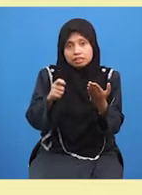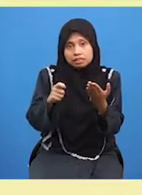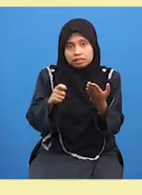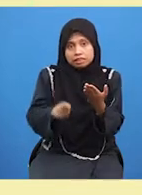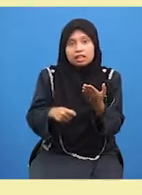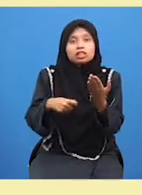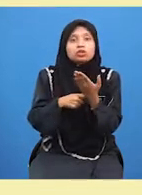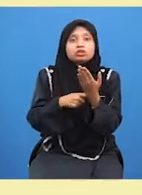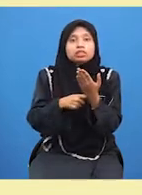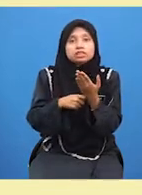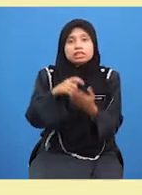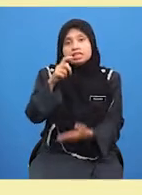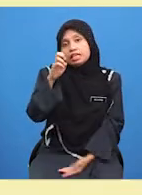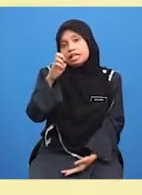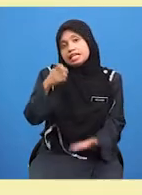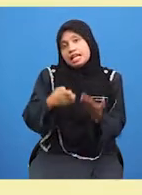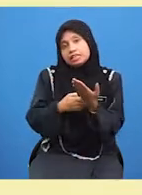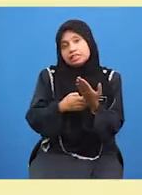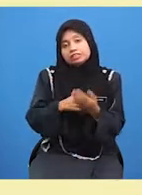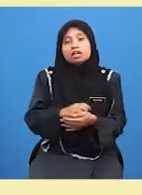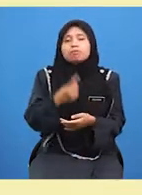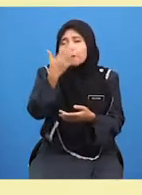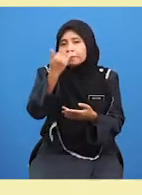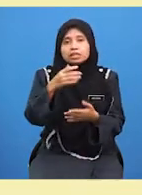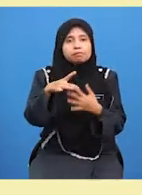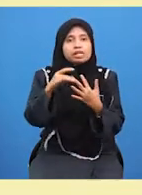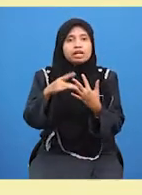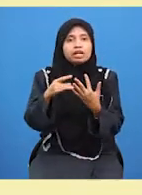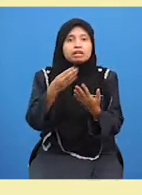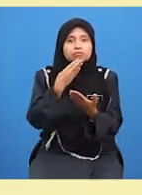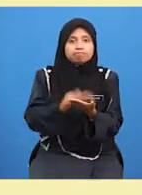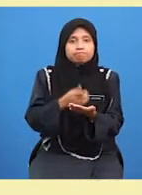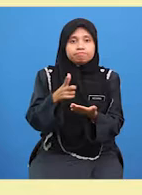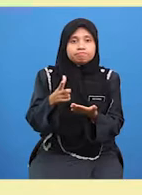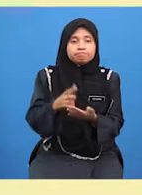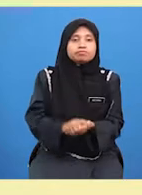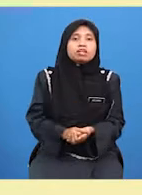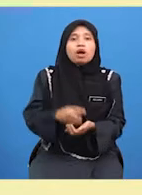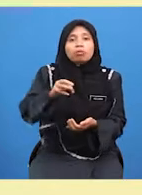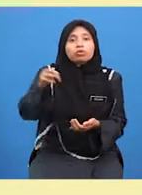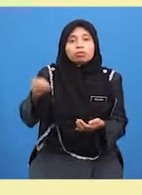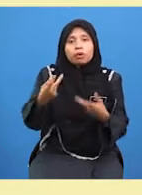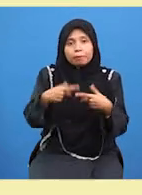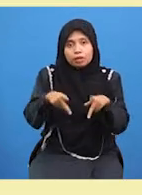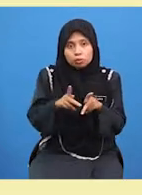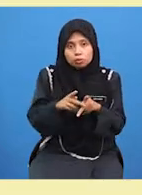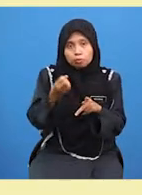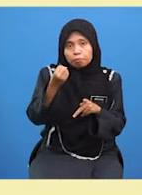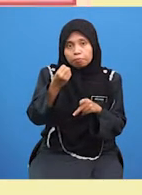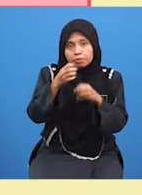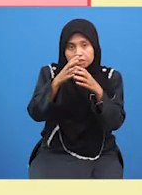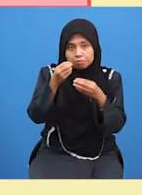teknologi mekanikal. Mengapakah teknologi tersebut dipilih? Baiklah, murid-murid perlu